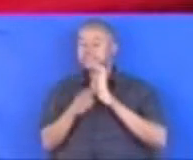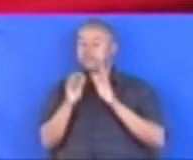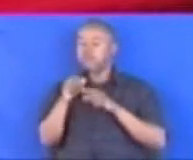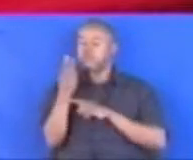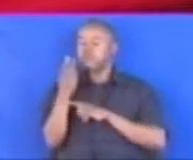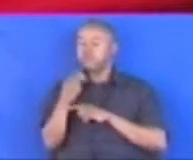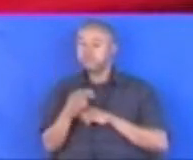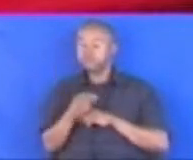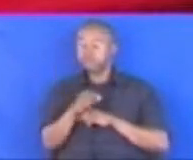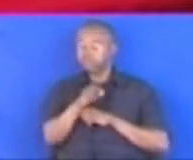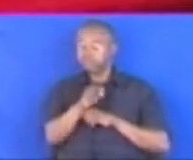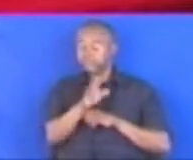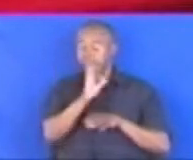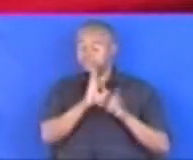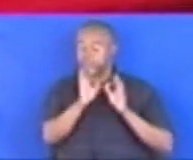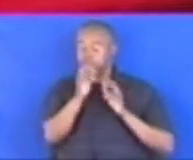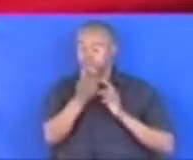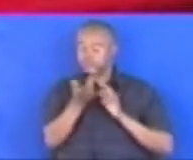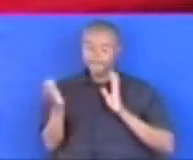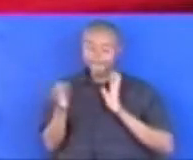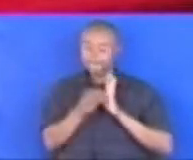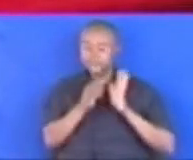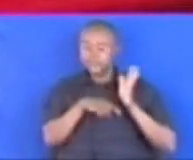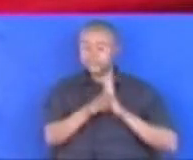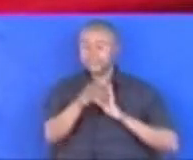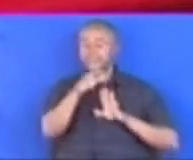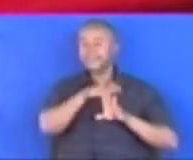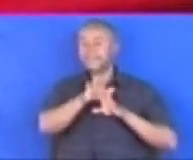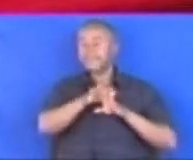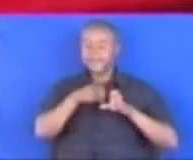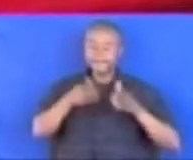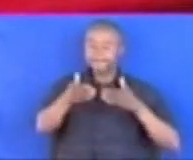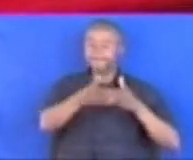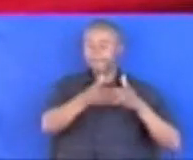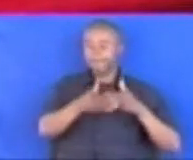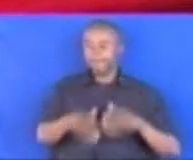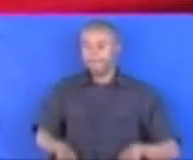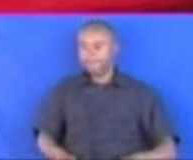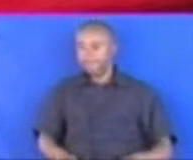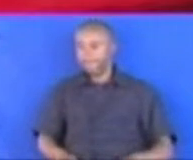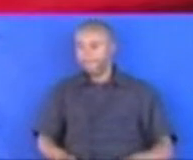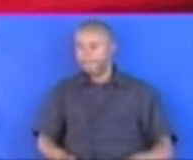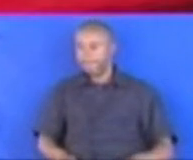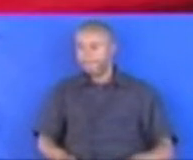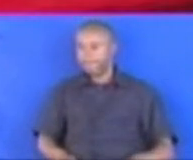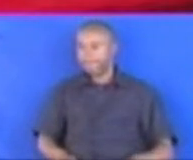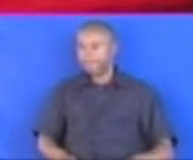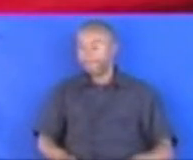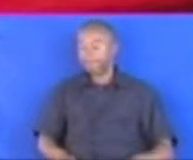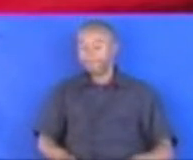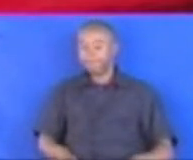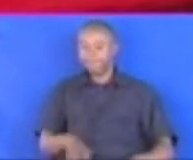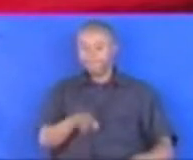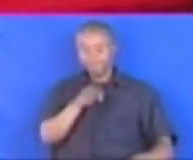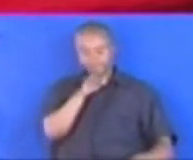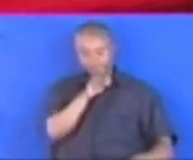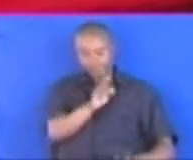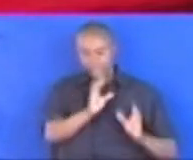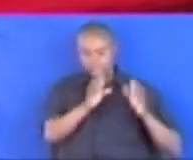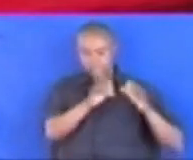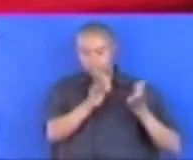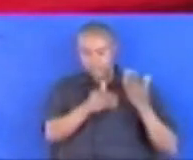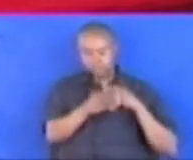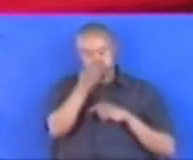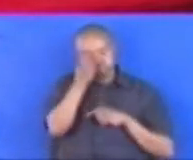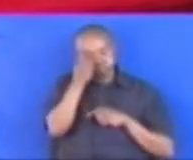507.2. Mchanganyo ni kama unavyoonekana kwenye kielezo tulichokitoa. Mheshimiwa Naibu Spika, uchambuzi wa kamati umebaini kuwa